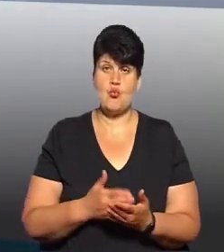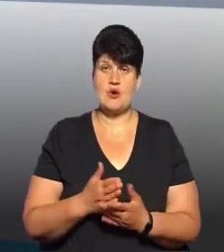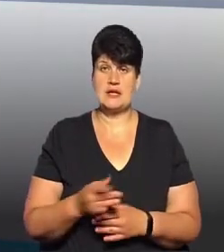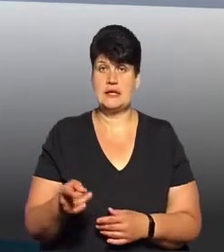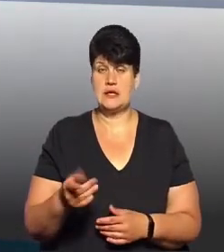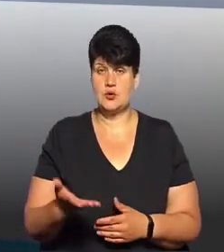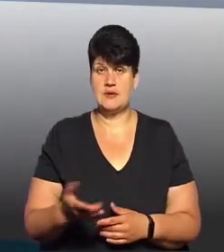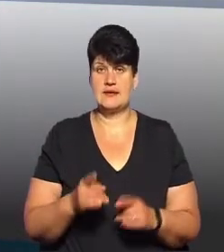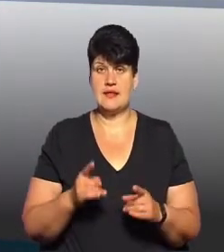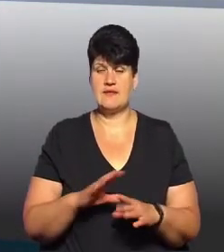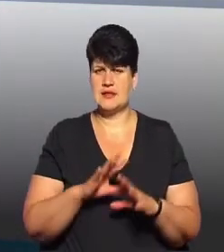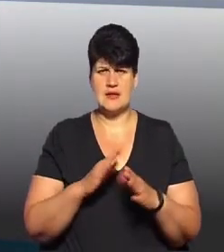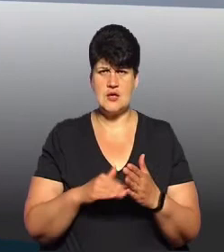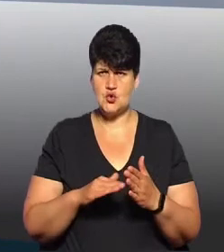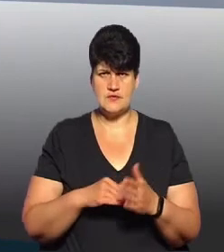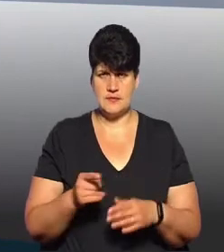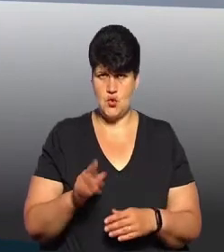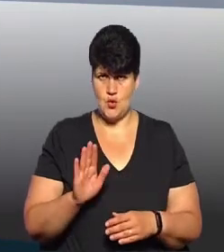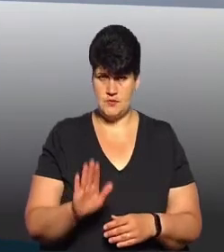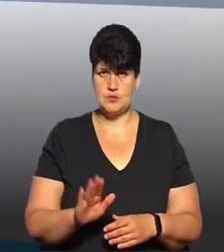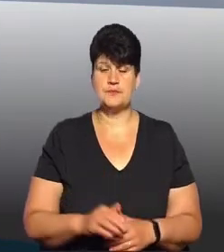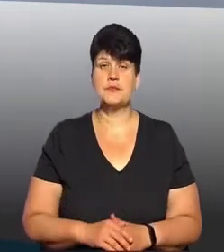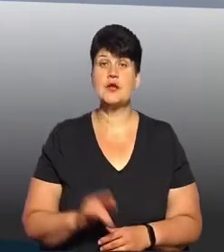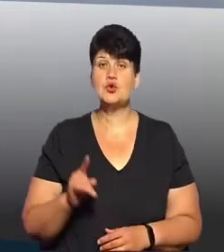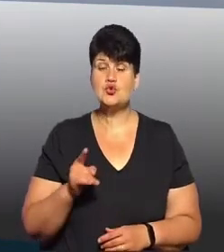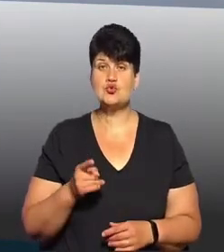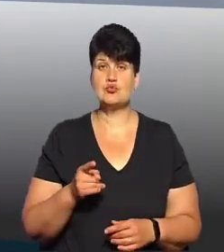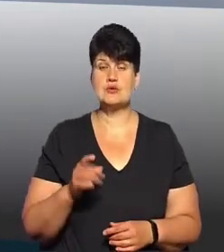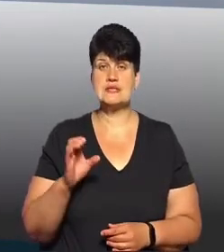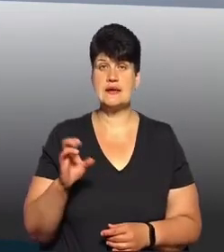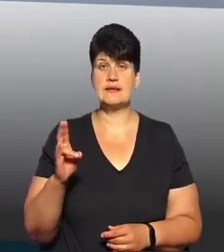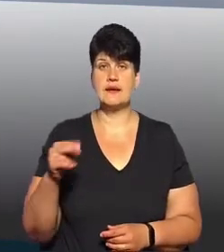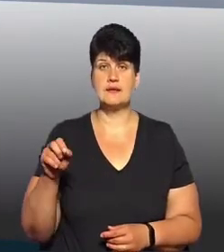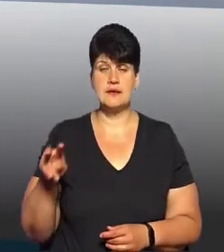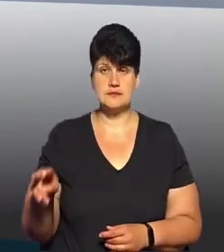зовсім тернопільської. Чому полеміка Сергія Надала